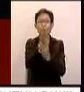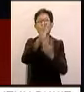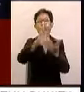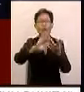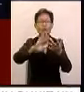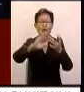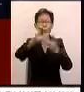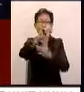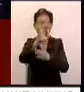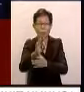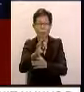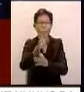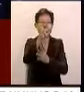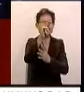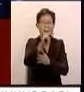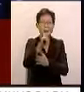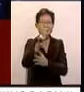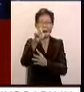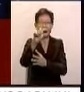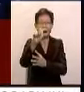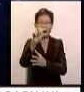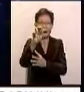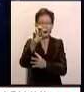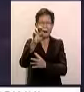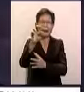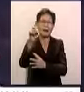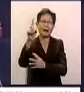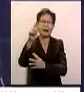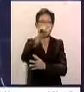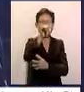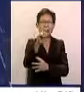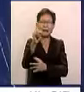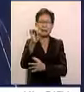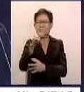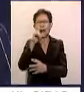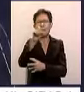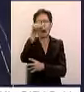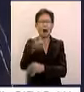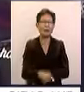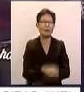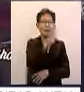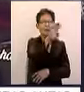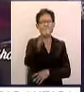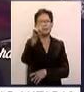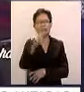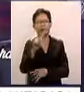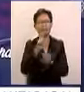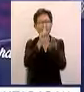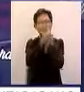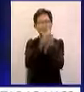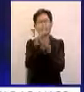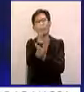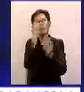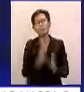bayaran persembahan Bin Laden, Arif Bahran dan Flo 88 tidak semahal yang disangka. Bidiva sempat menemui artis-artis muda